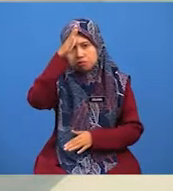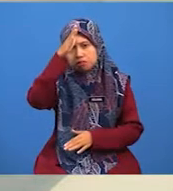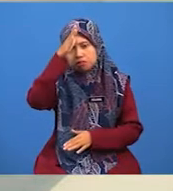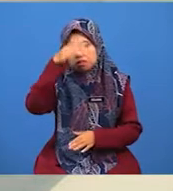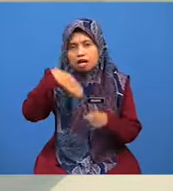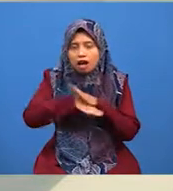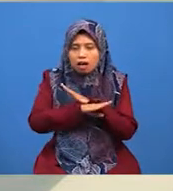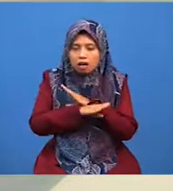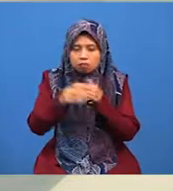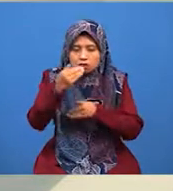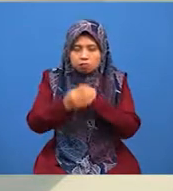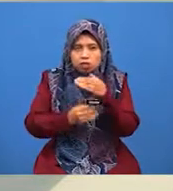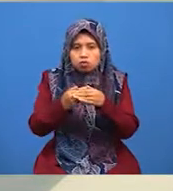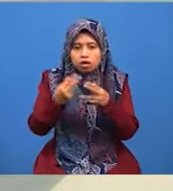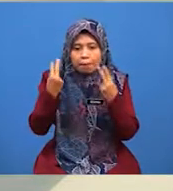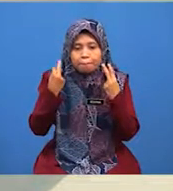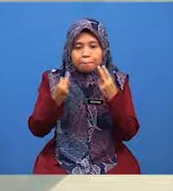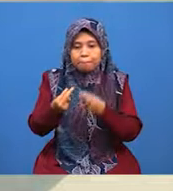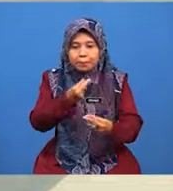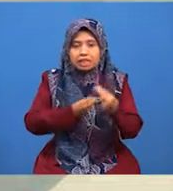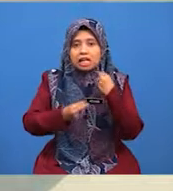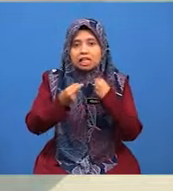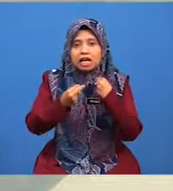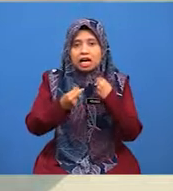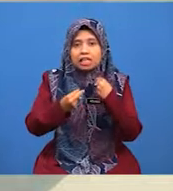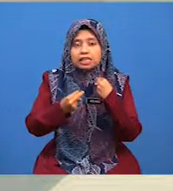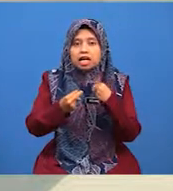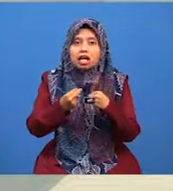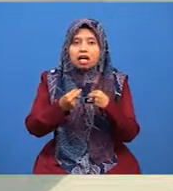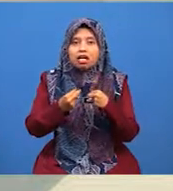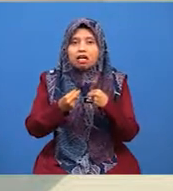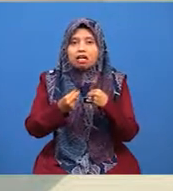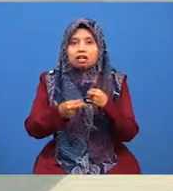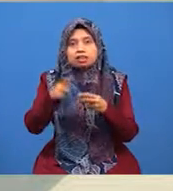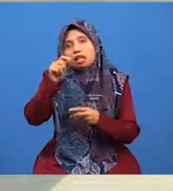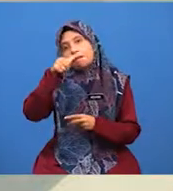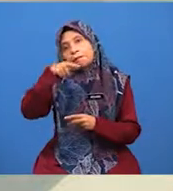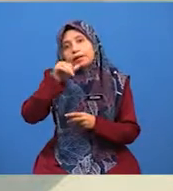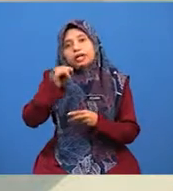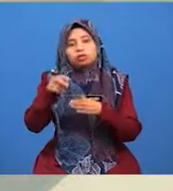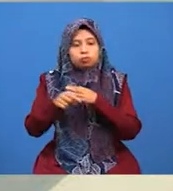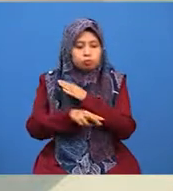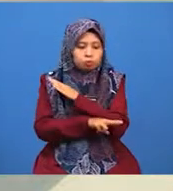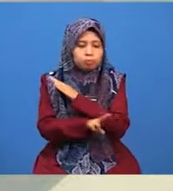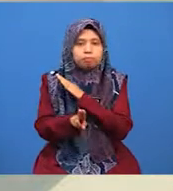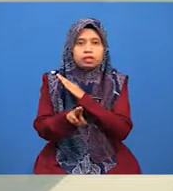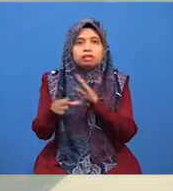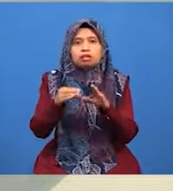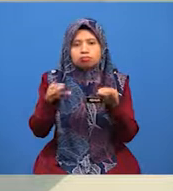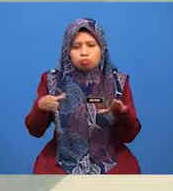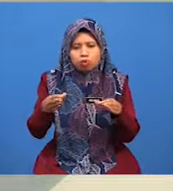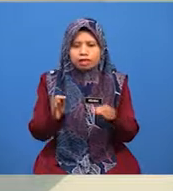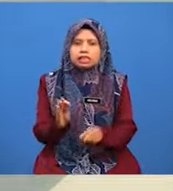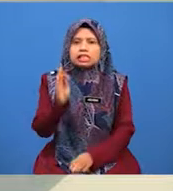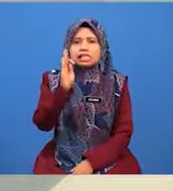bapanya dalam memajukan perniagaan tapai ubi dengan menubuhkan sebuah